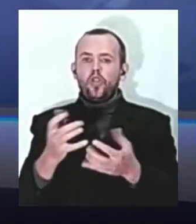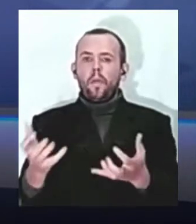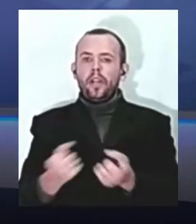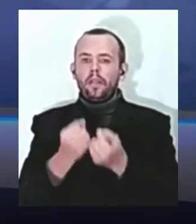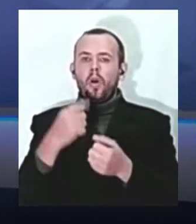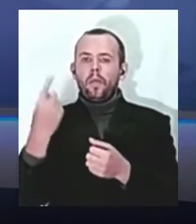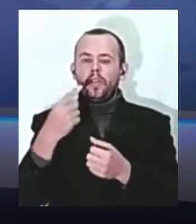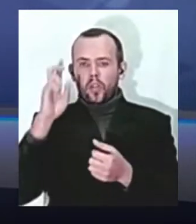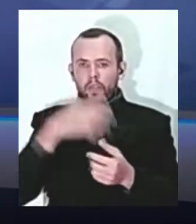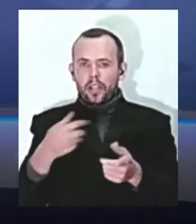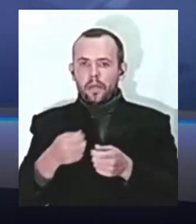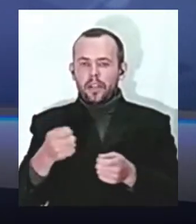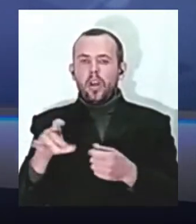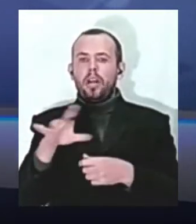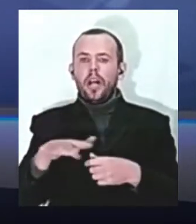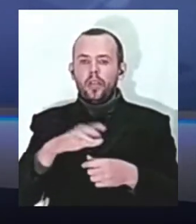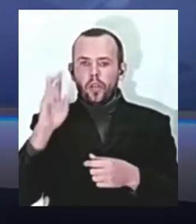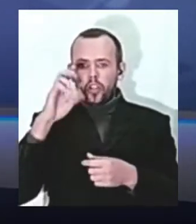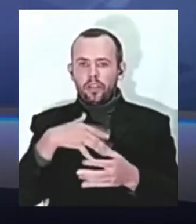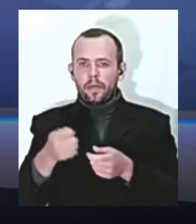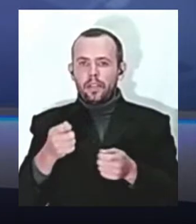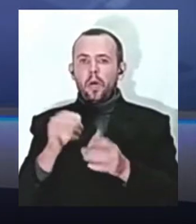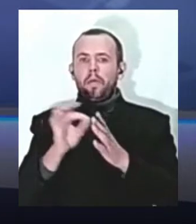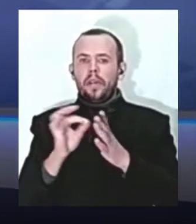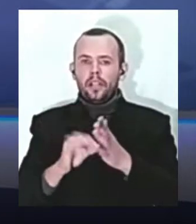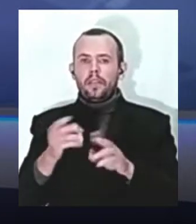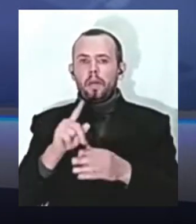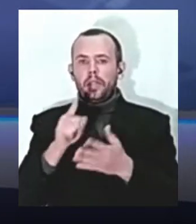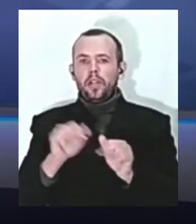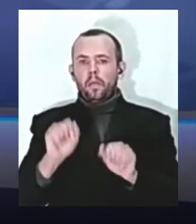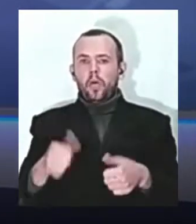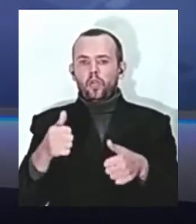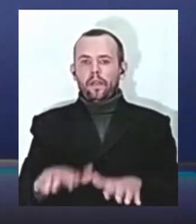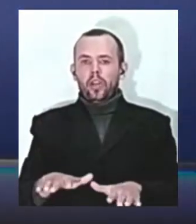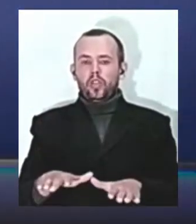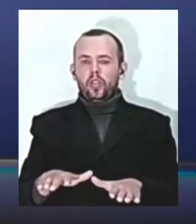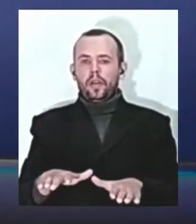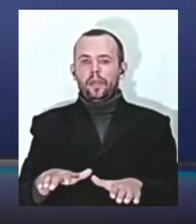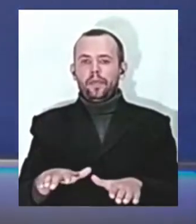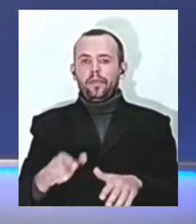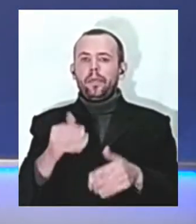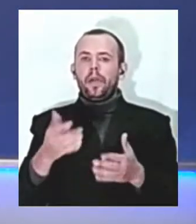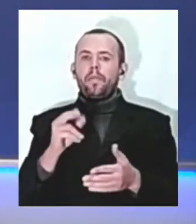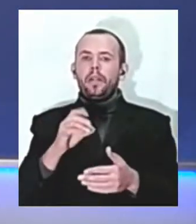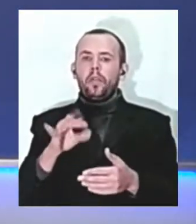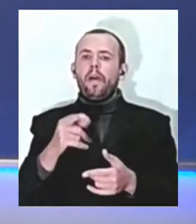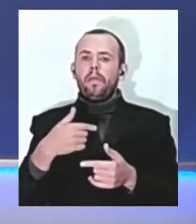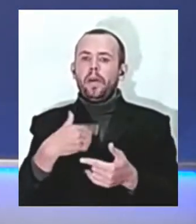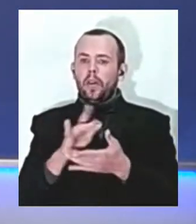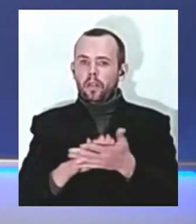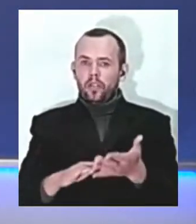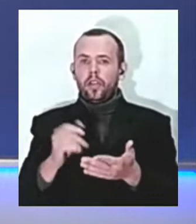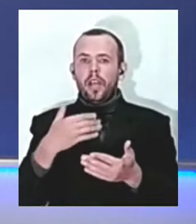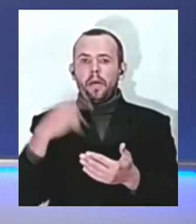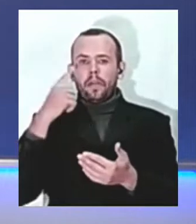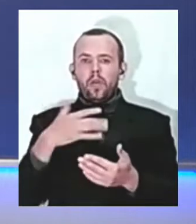адміністрації, районної державної адміністрації, в принципі, ці питання можна вирішувати. Пане Дмитре, продовжимо. Як мені повідомляють, з нами зараз на